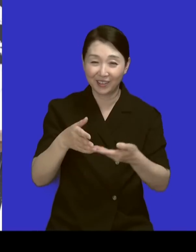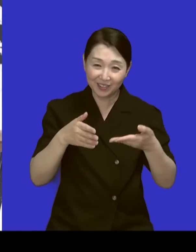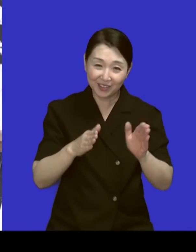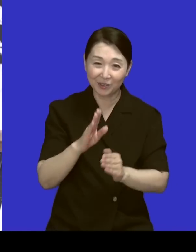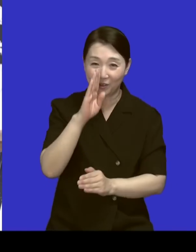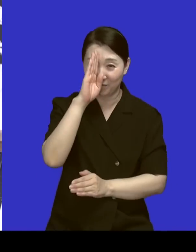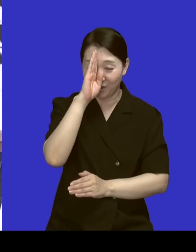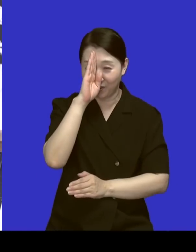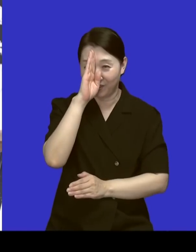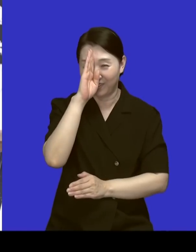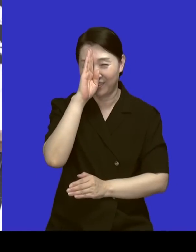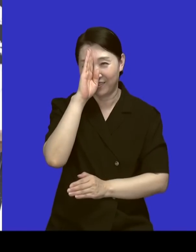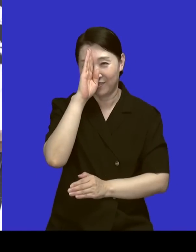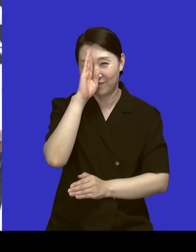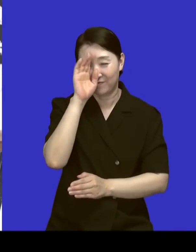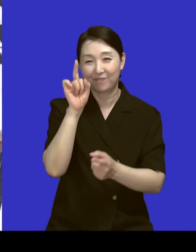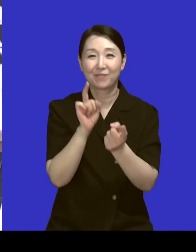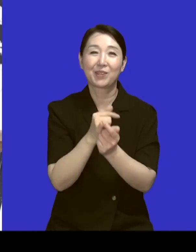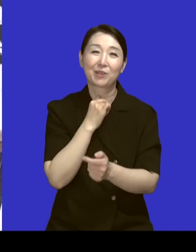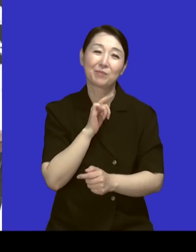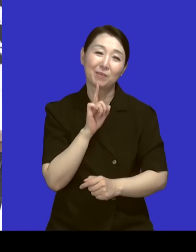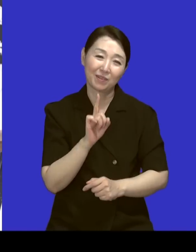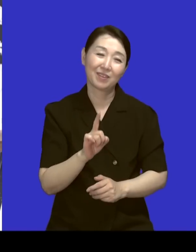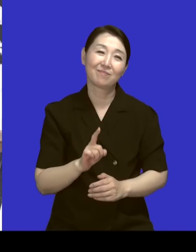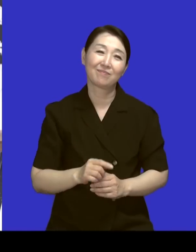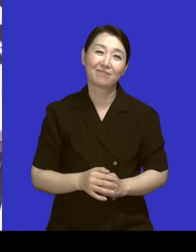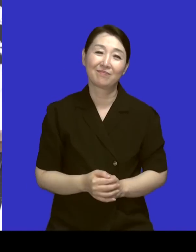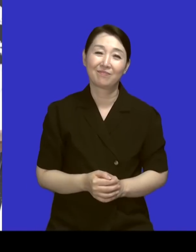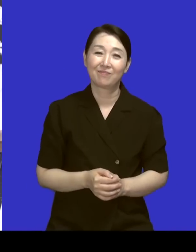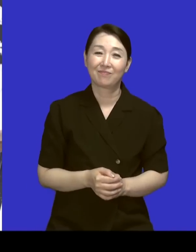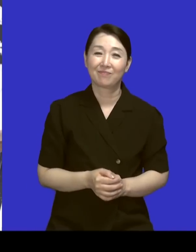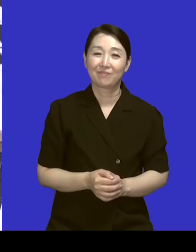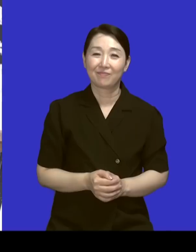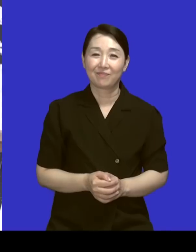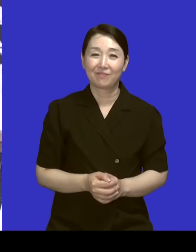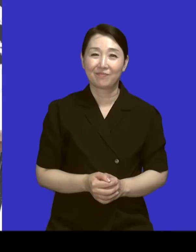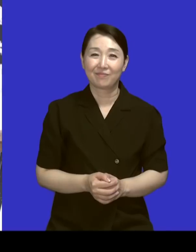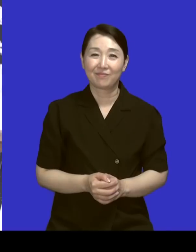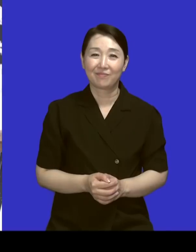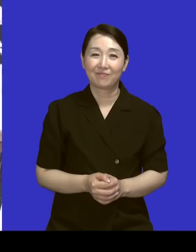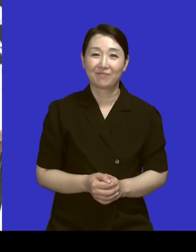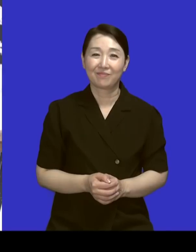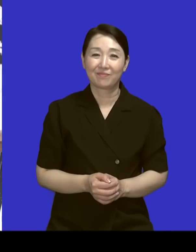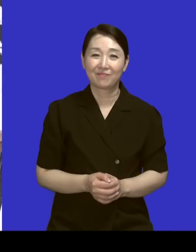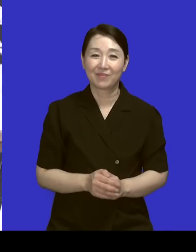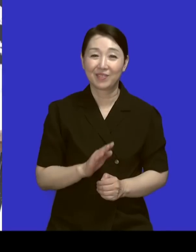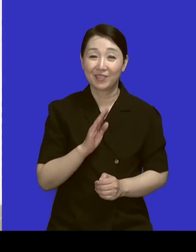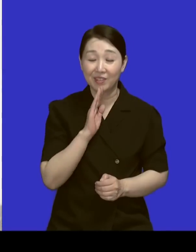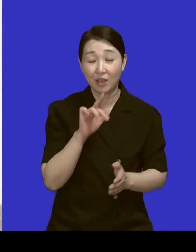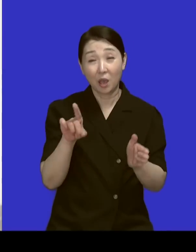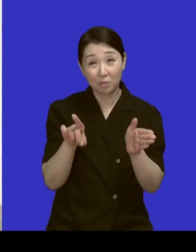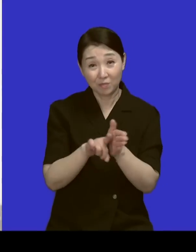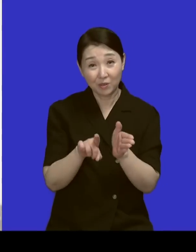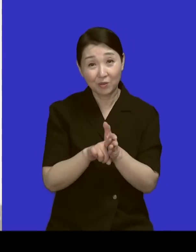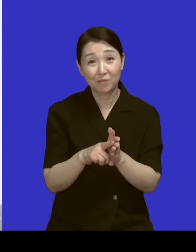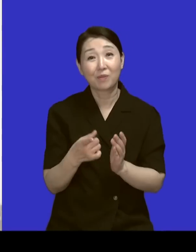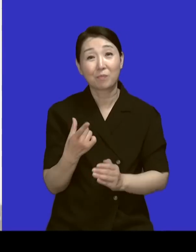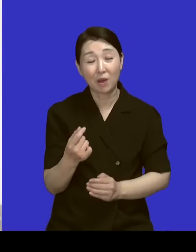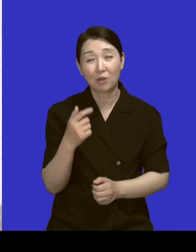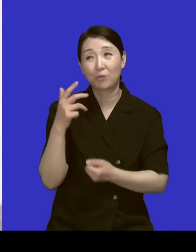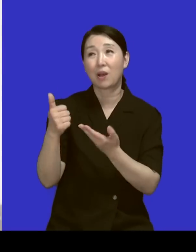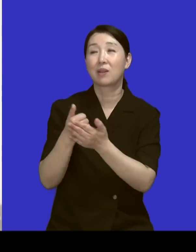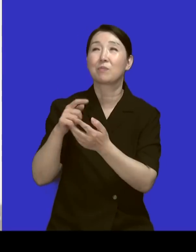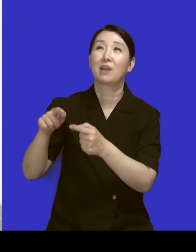그 병에 병을 받아들이겠다고 하시니까 아 이게 신앙이고 믿음이고 네. 하나님에